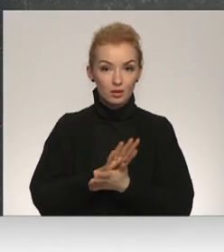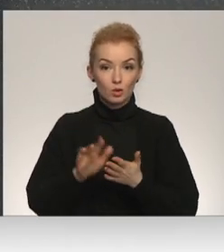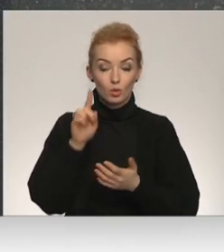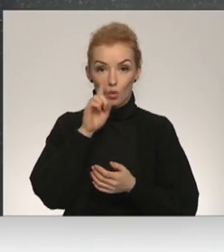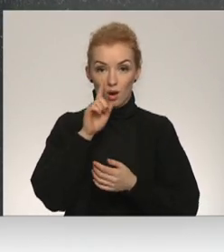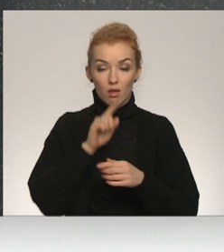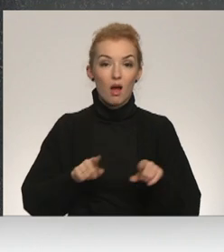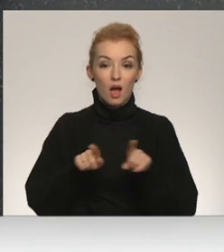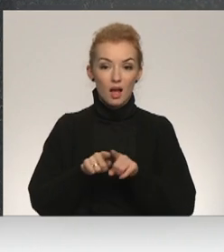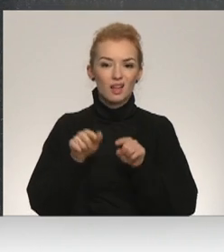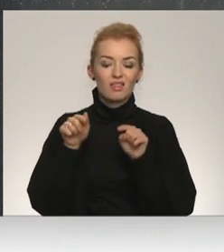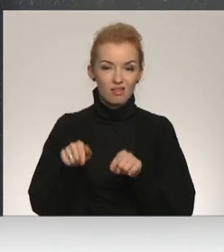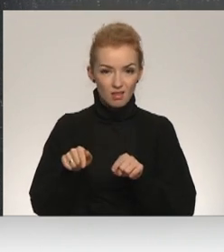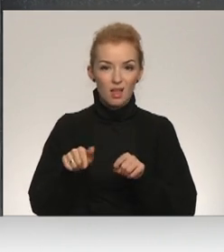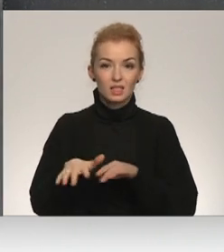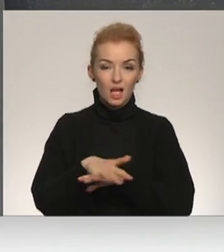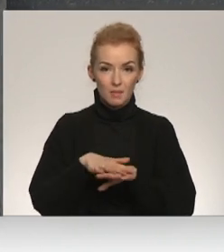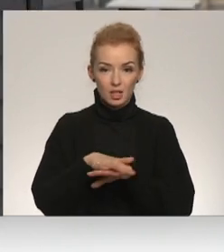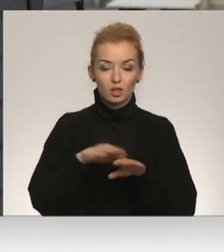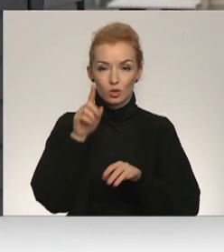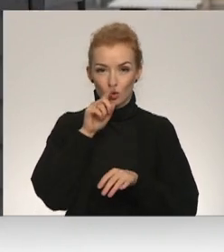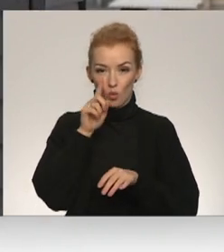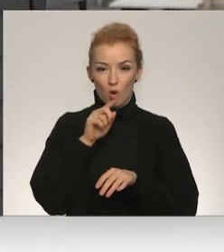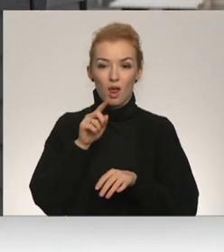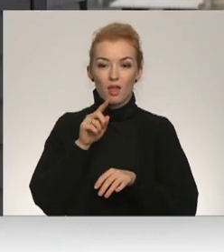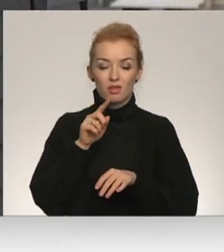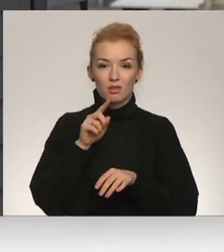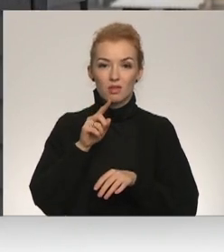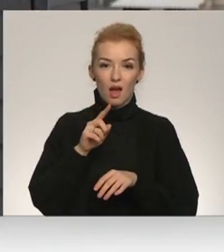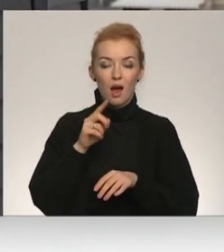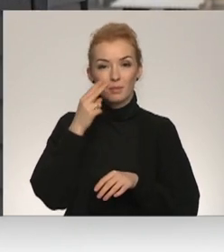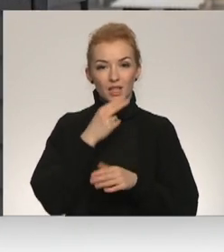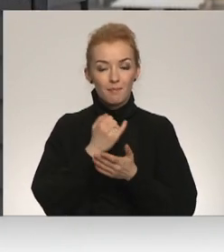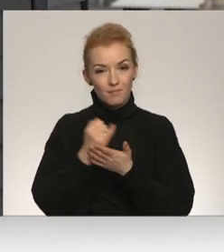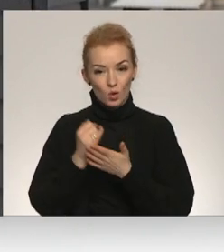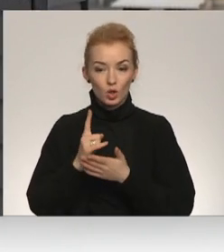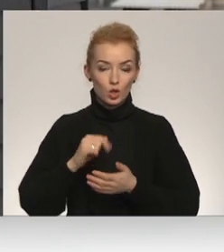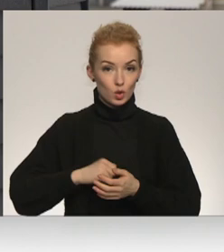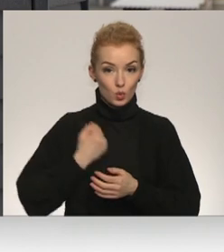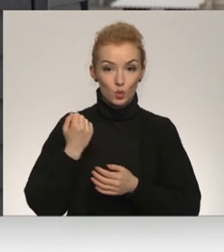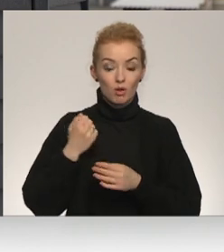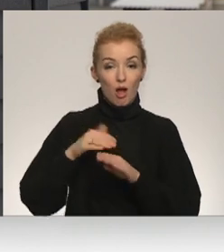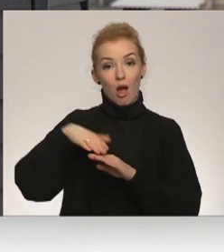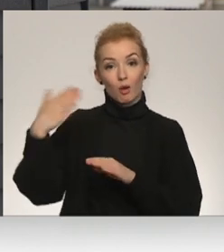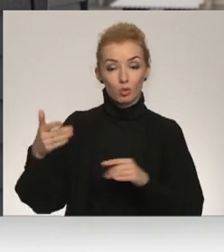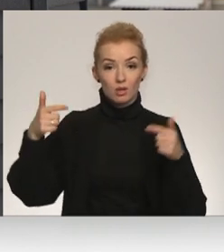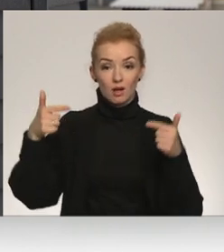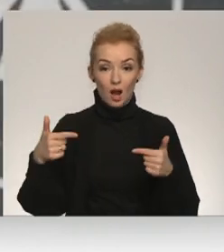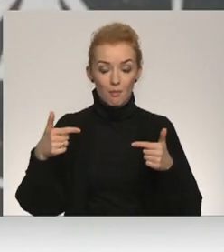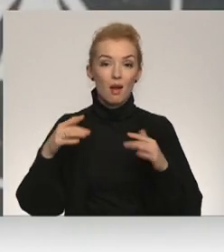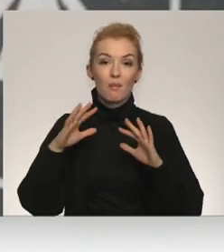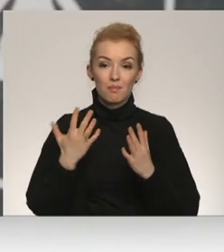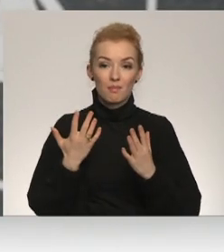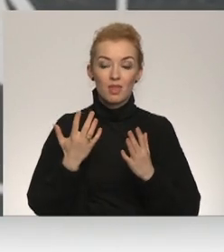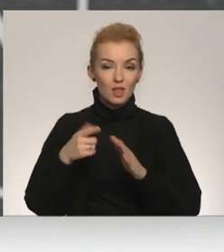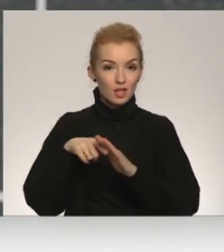labierīcības. Arī te atzīst, sabiedriskās tualetes apsaimniekot ir grūti. Ārpusē var uzstādīt kameras, bet ar tām jau